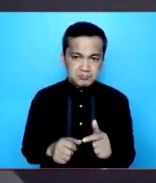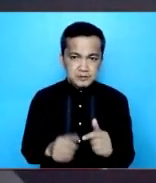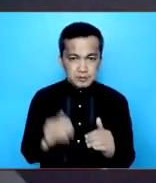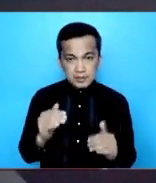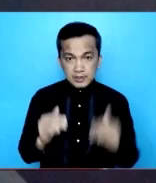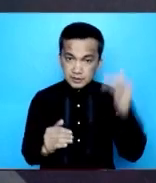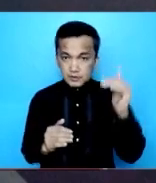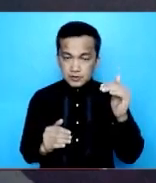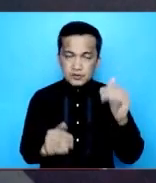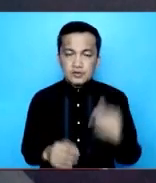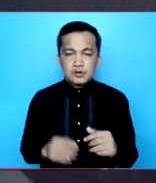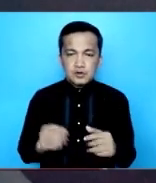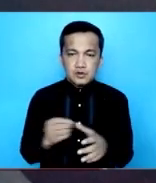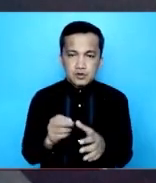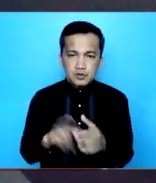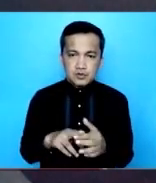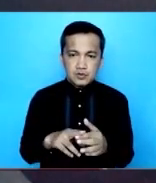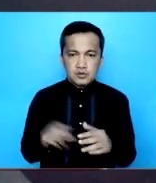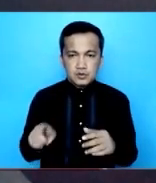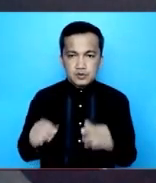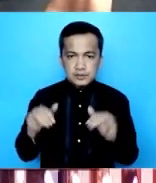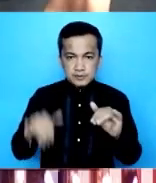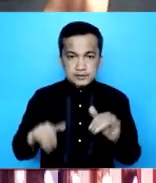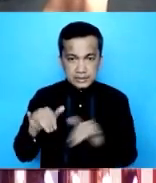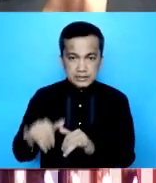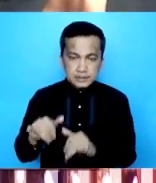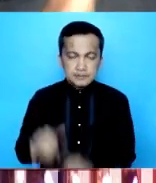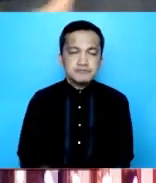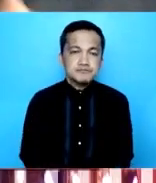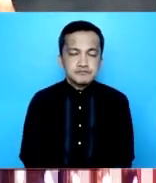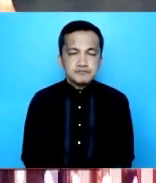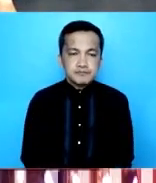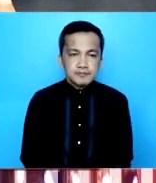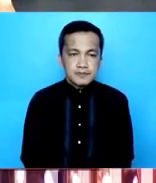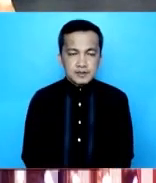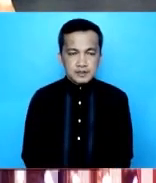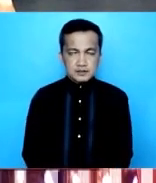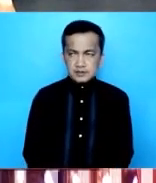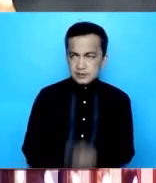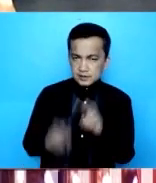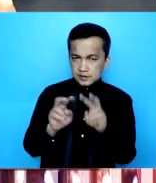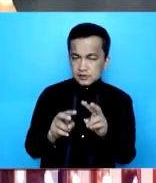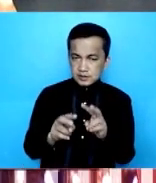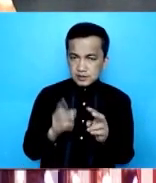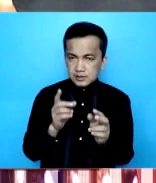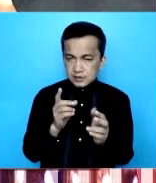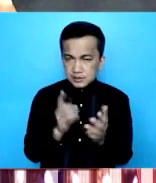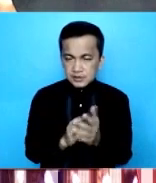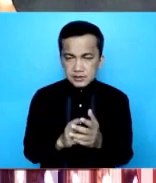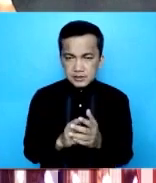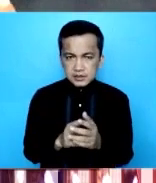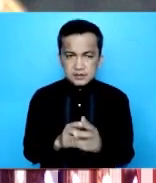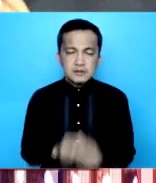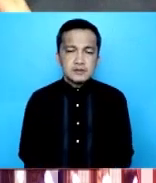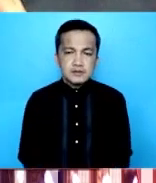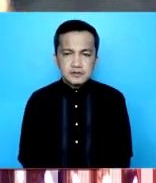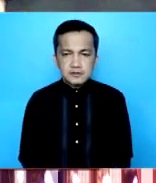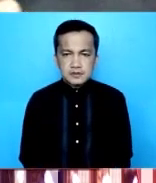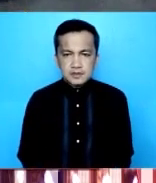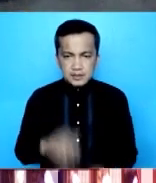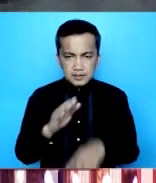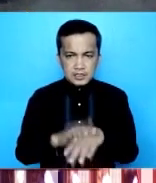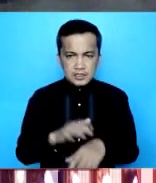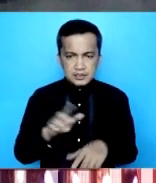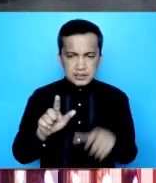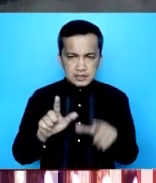namin or i-maintain. Right now po, based sa datos na nakikita namin, ay alert level 3